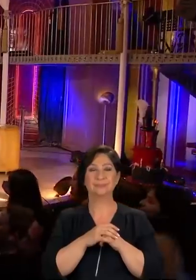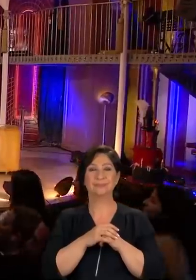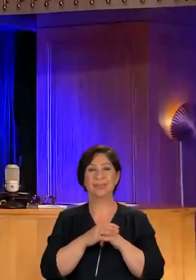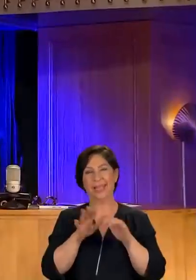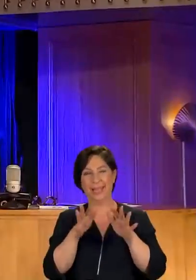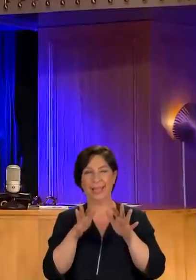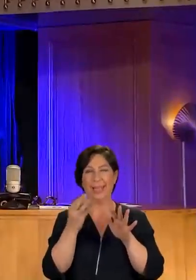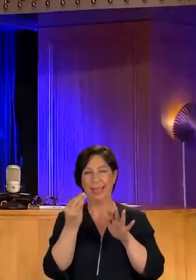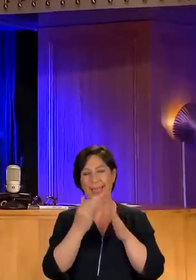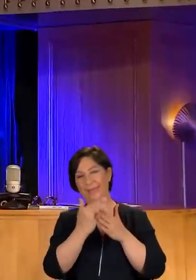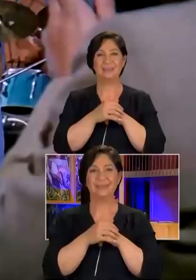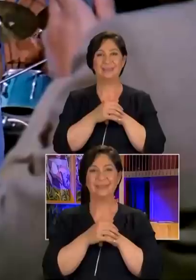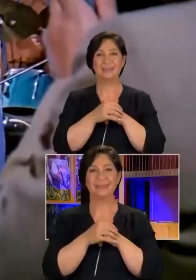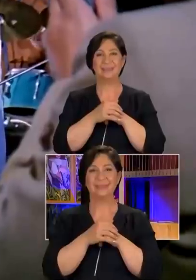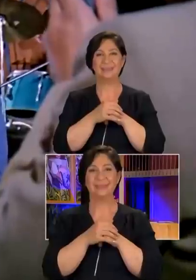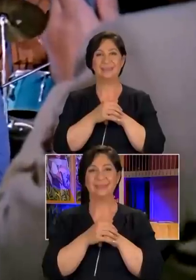Fena değil. Devam.